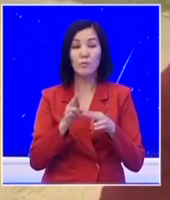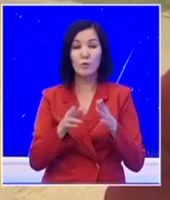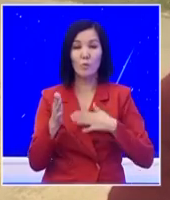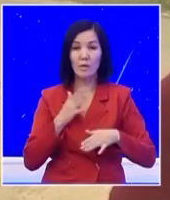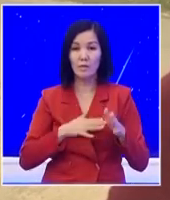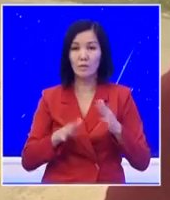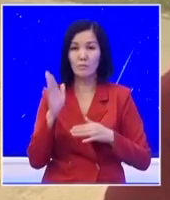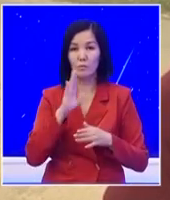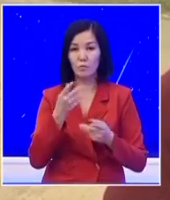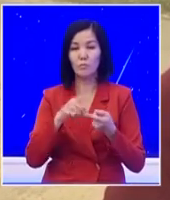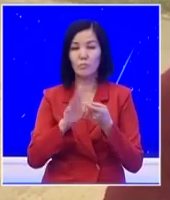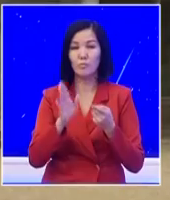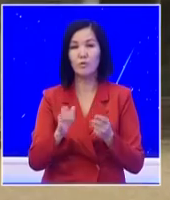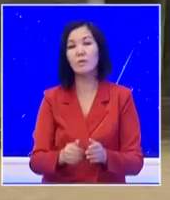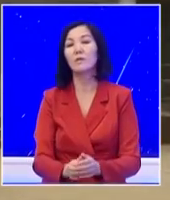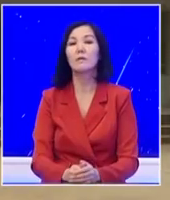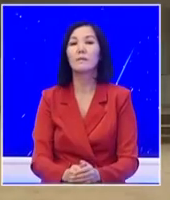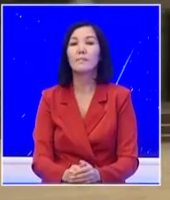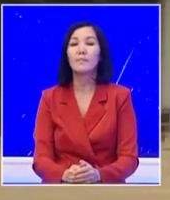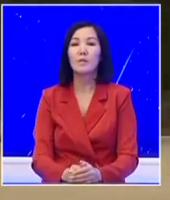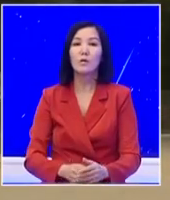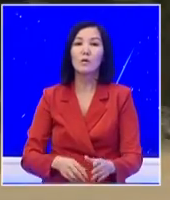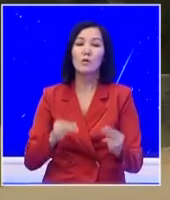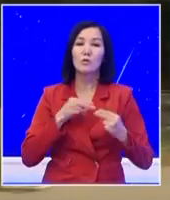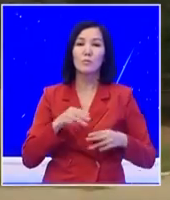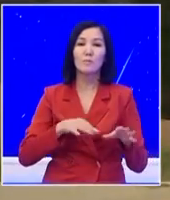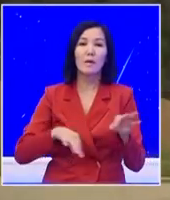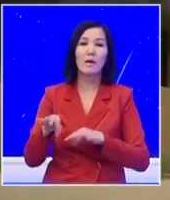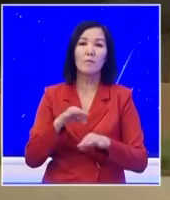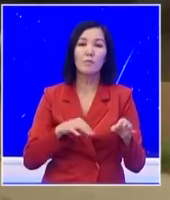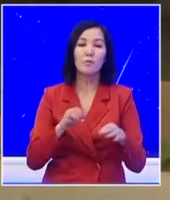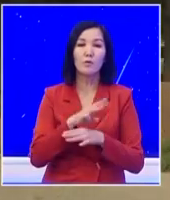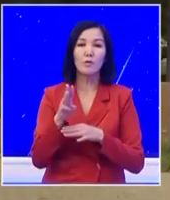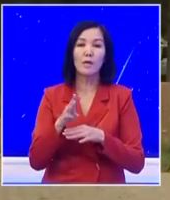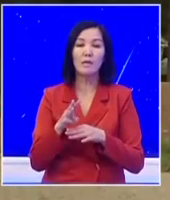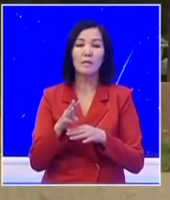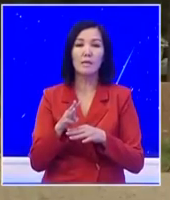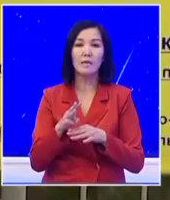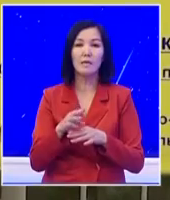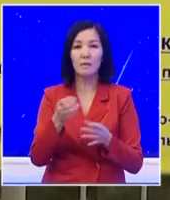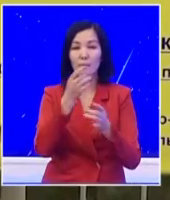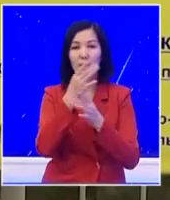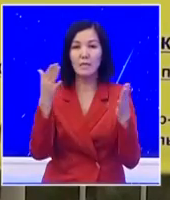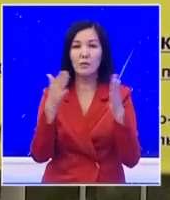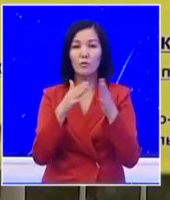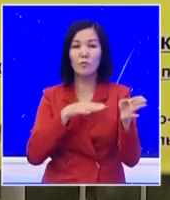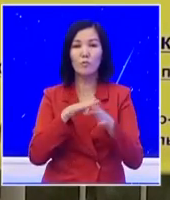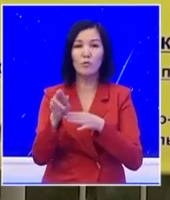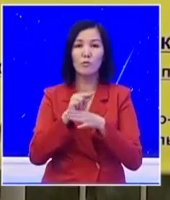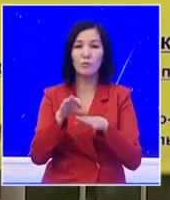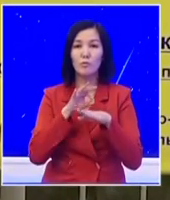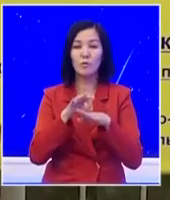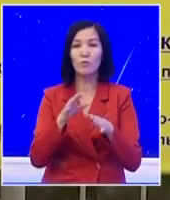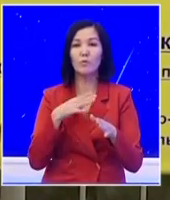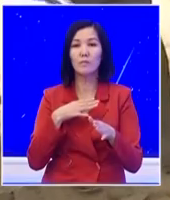қуаныштымыз. Рахмет. Жұмыспен қамтудың жол картасы бойынша Амангелді ауылындағы мәдениет үйі де күрделі жөндеуден өтіп